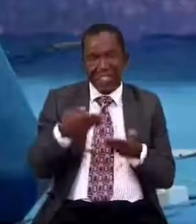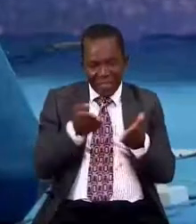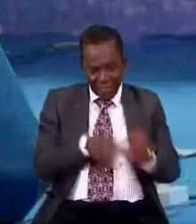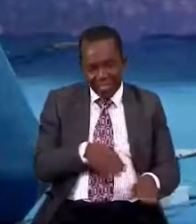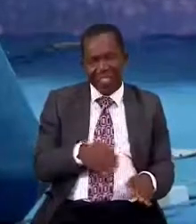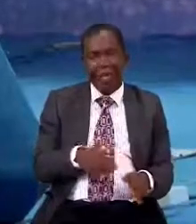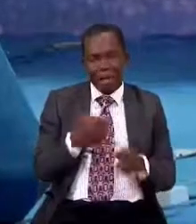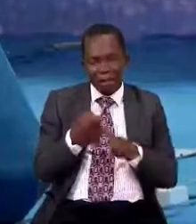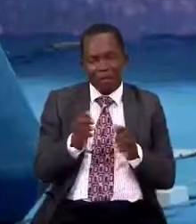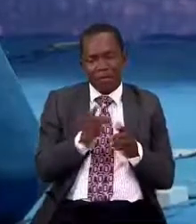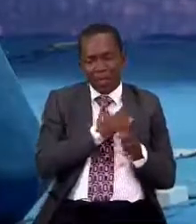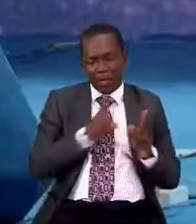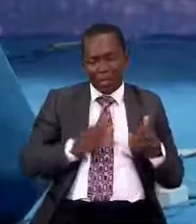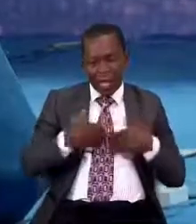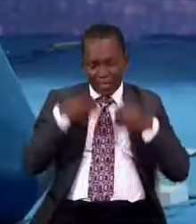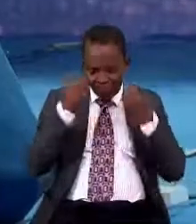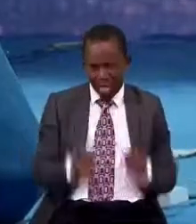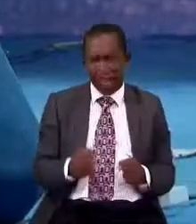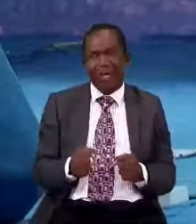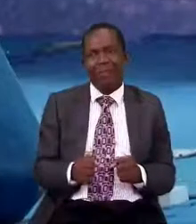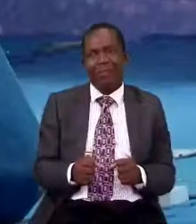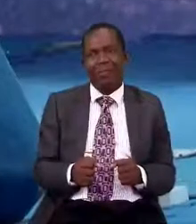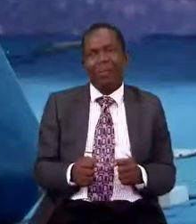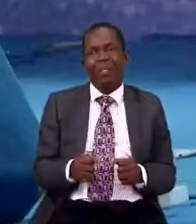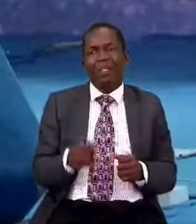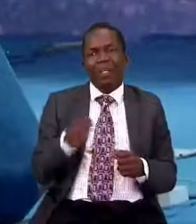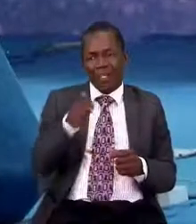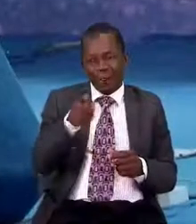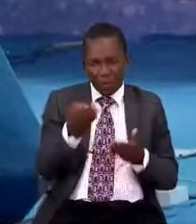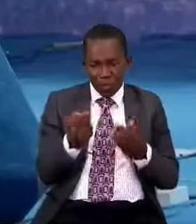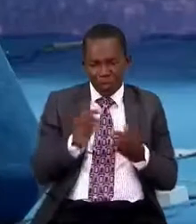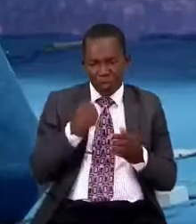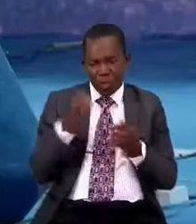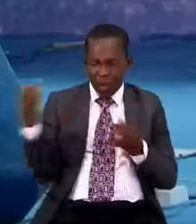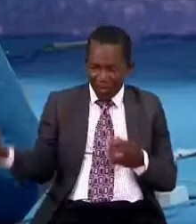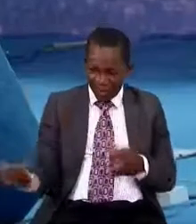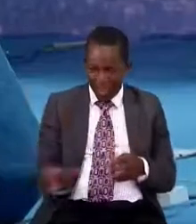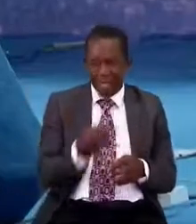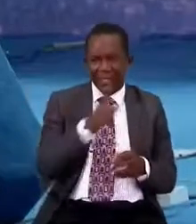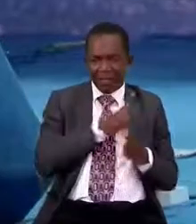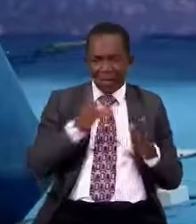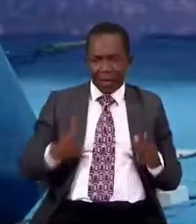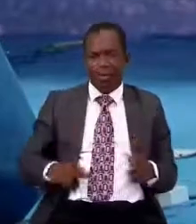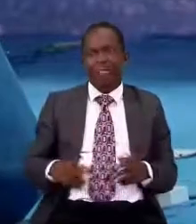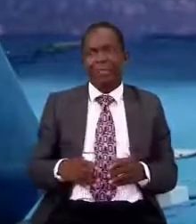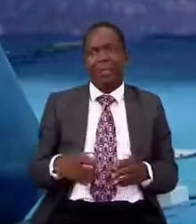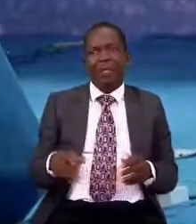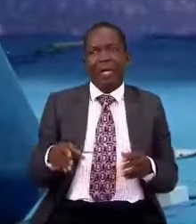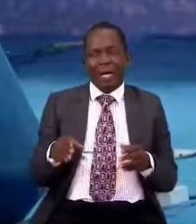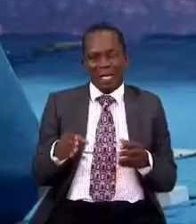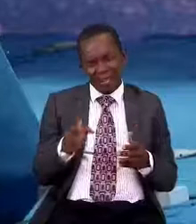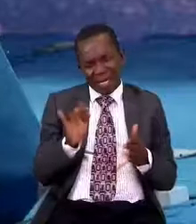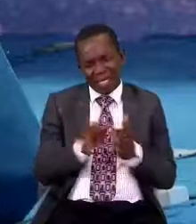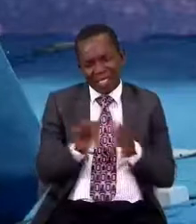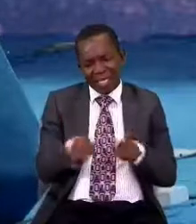l'invites. Parce qu'il apporte la maladie et les choses sont gâtées. Tu ne peux pas dormir la nuit. Finalement,